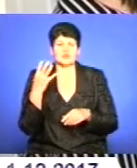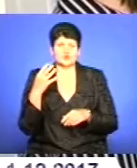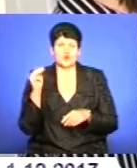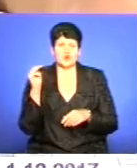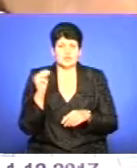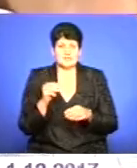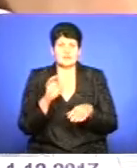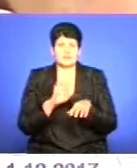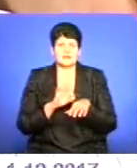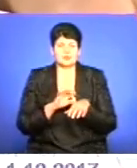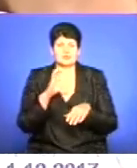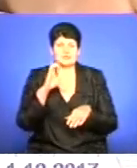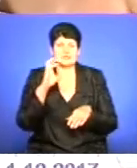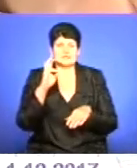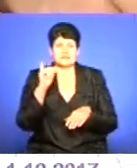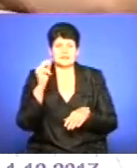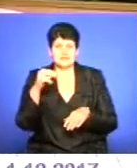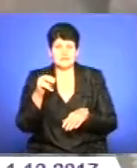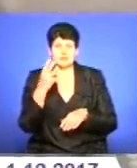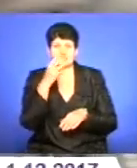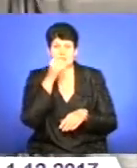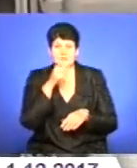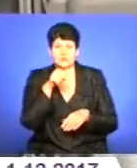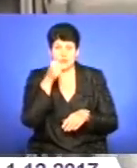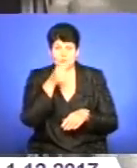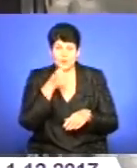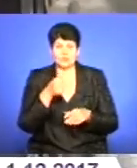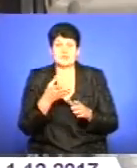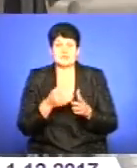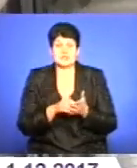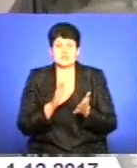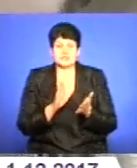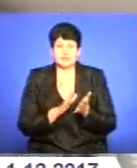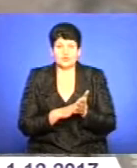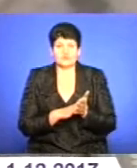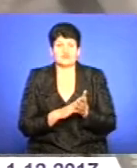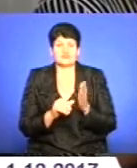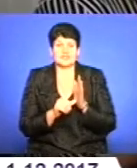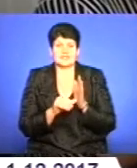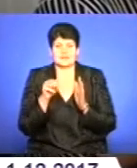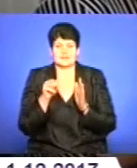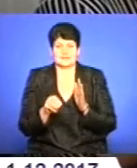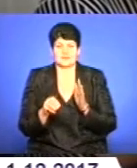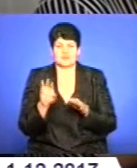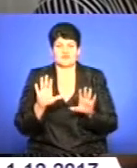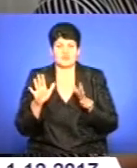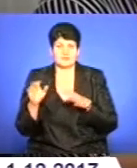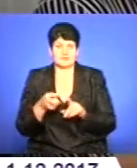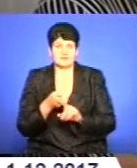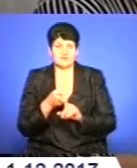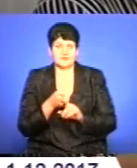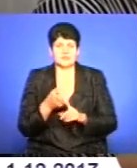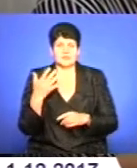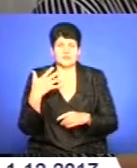діагнозом СНІД. Лише за 4 місяці цього року в країні зареєстровано 6 тисяч 49 випадків ВІЛ-інфекції. У 50%